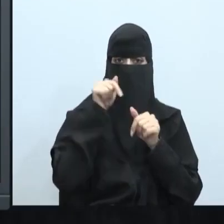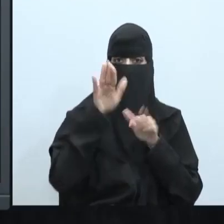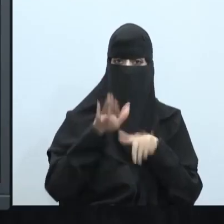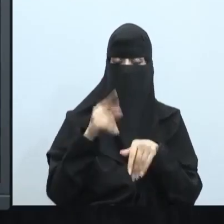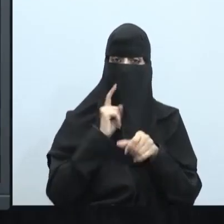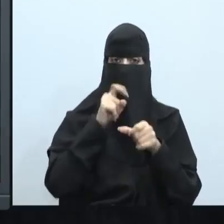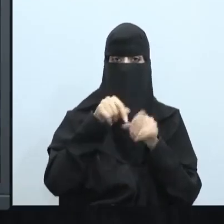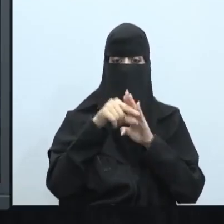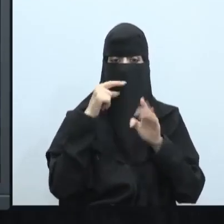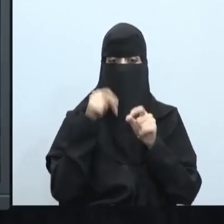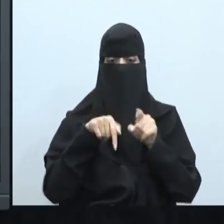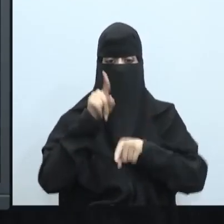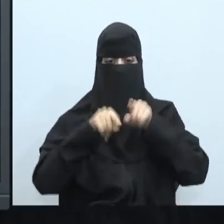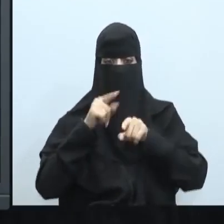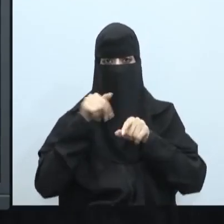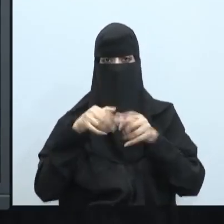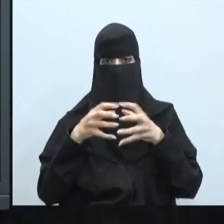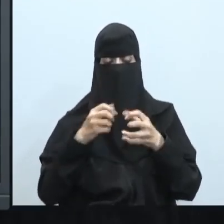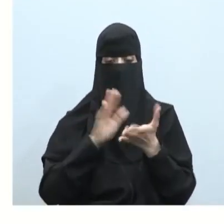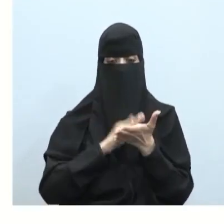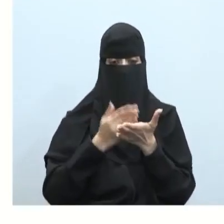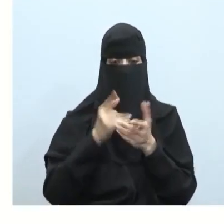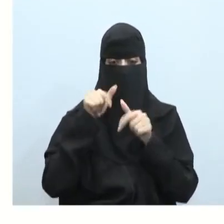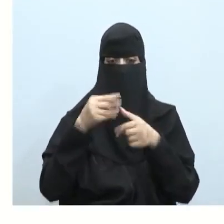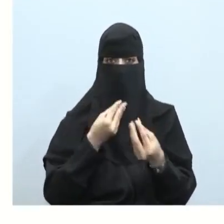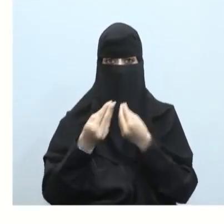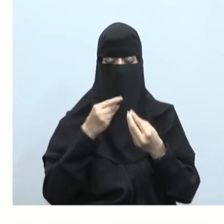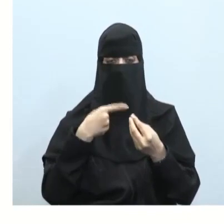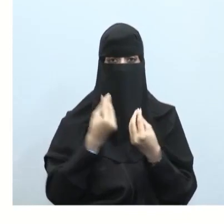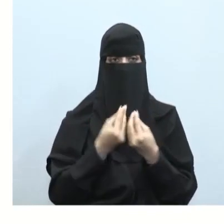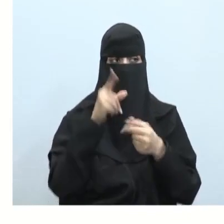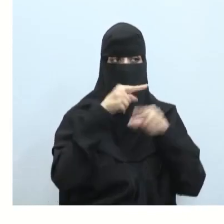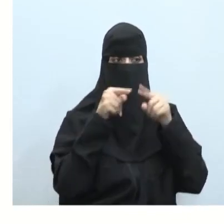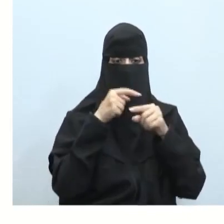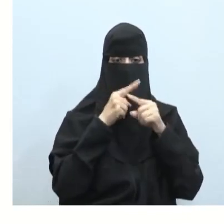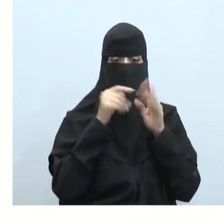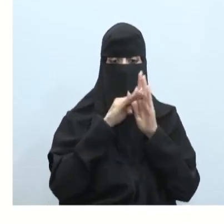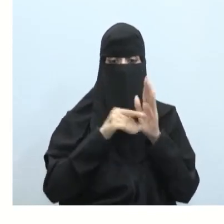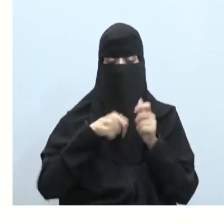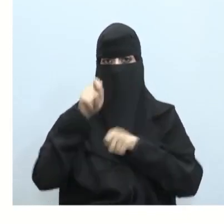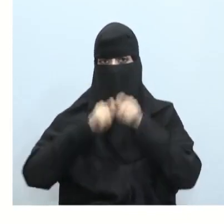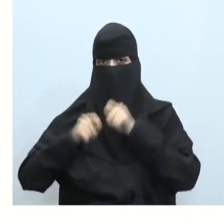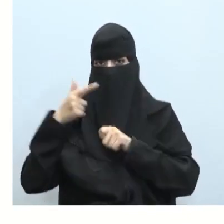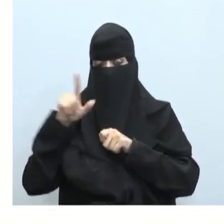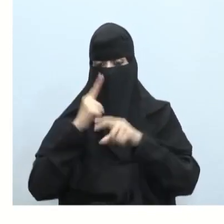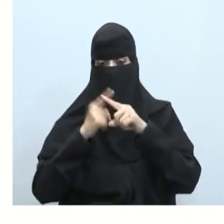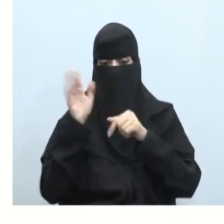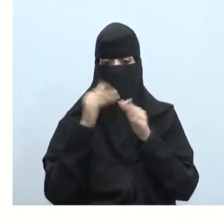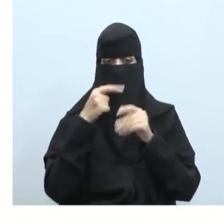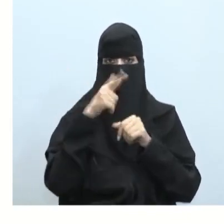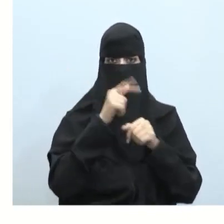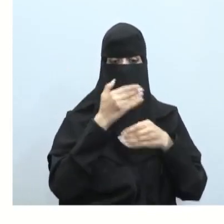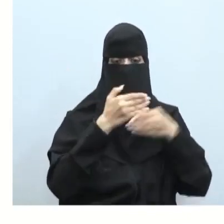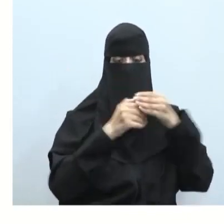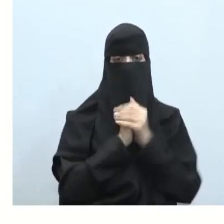هذا الدرس تحدثنا او اخذنا مقارنه بين المفسر والمترجم التعامل مع اخطاء البرامج عمليه تصحيح الاخطاء تصحيح اخطاء